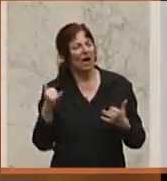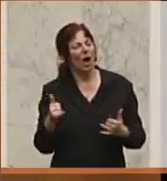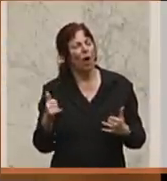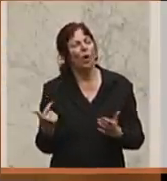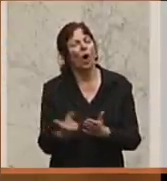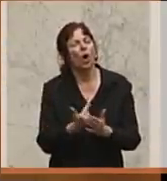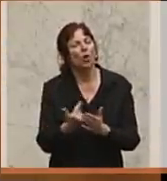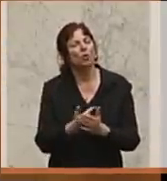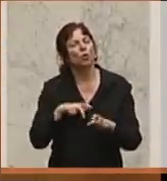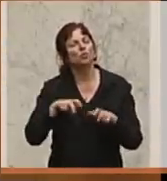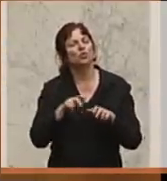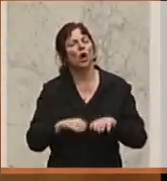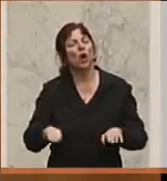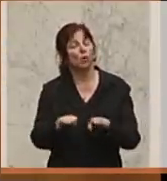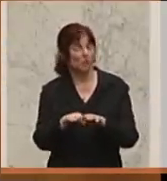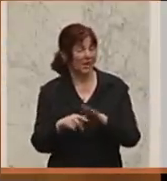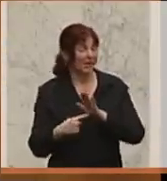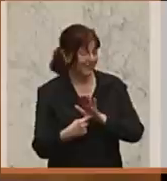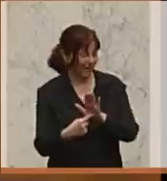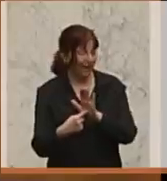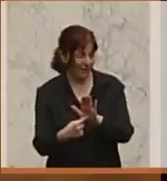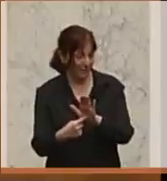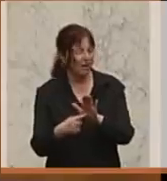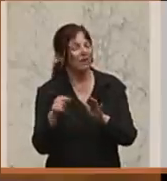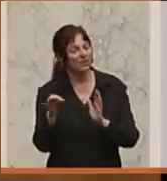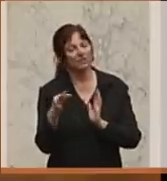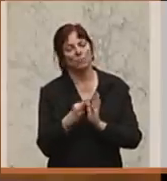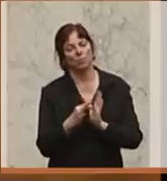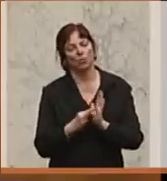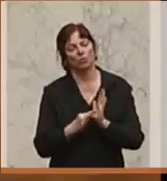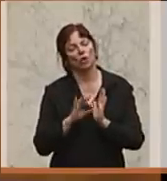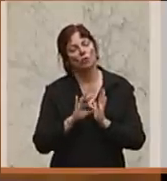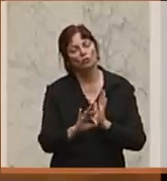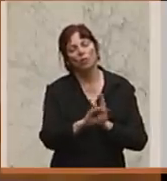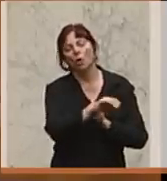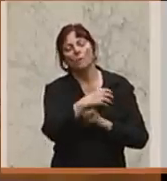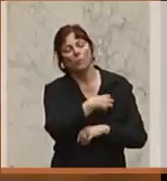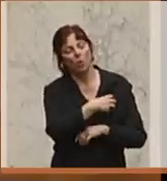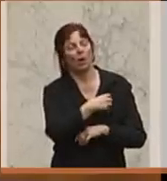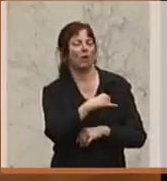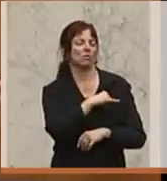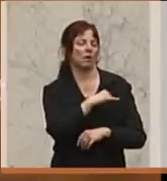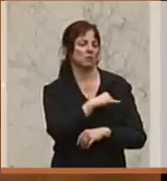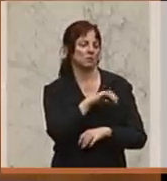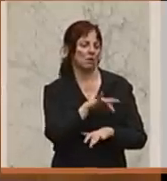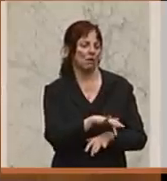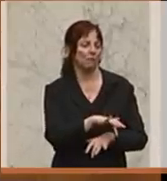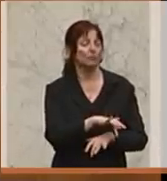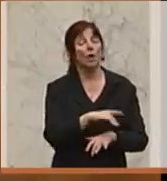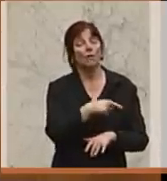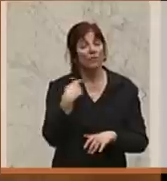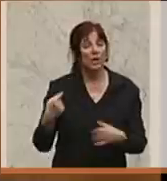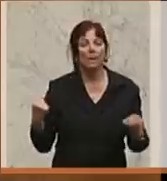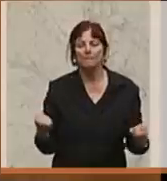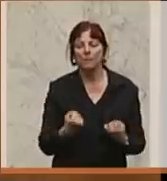weiter als Punkte, die von Interesse für die Bürgerinnen und Bürger sind. Wir haben uns immer bemüht, darauf zu achten, und ich nehme